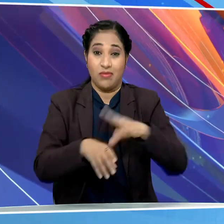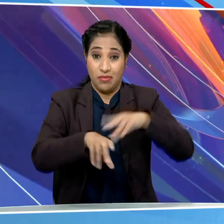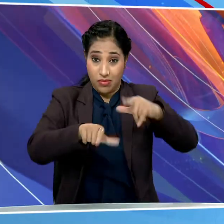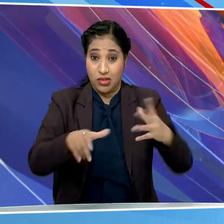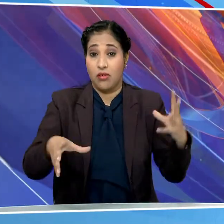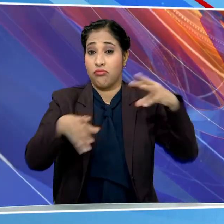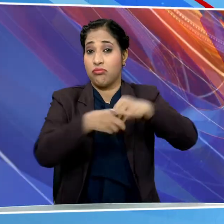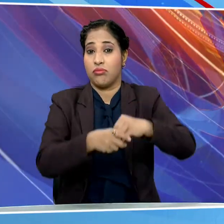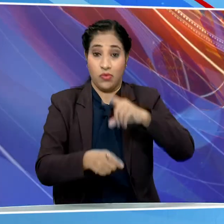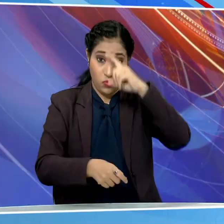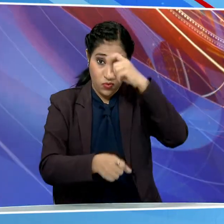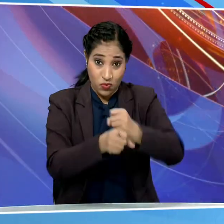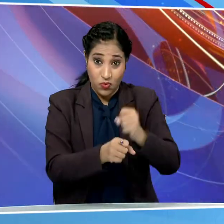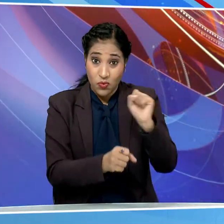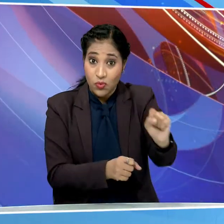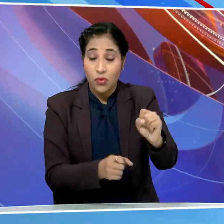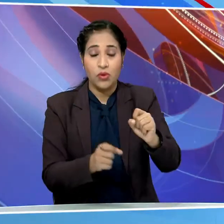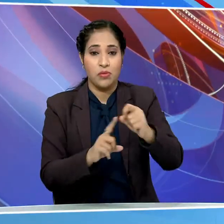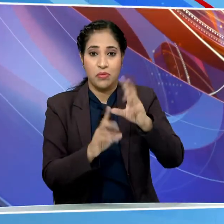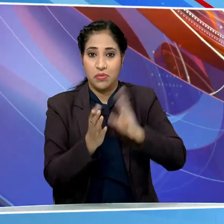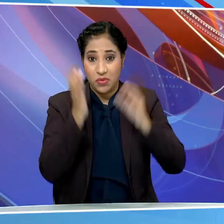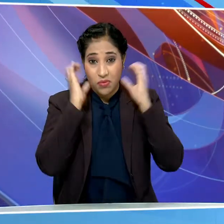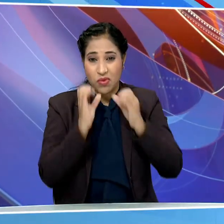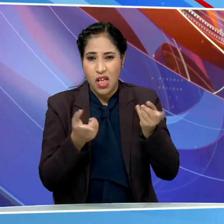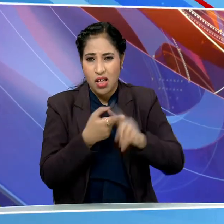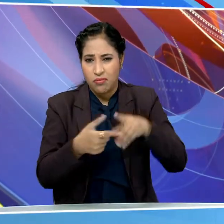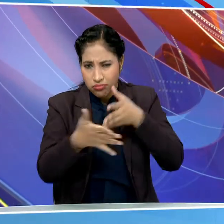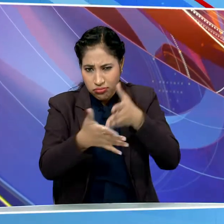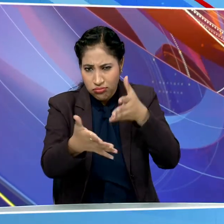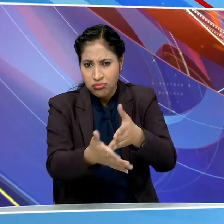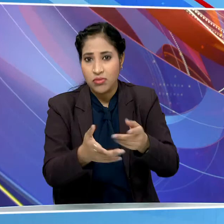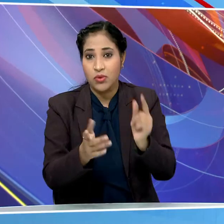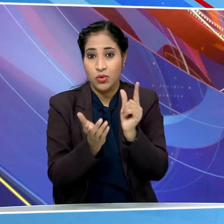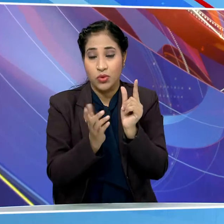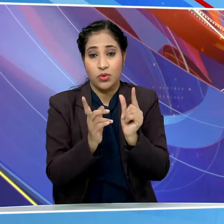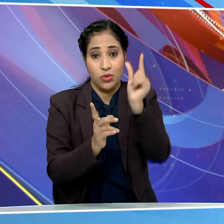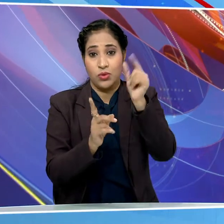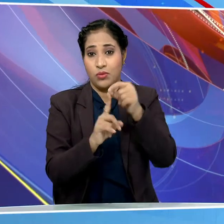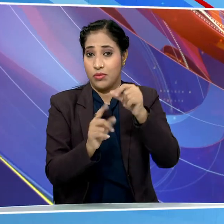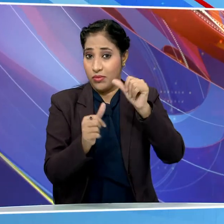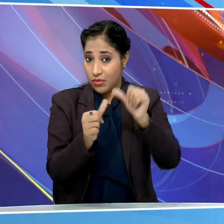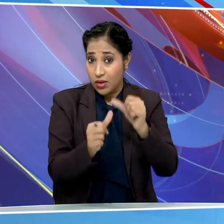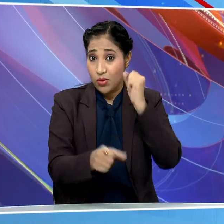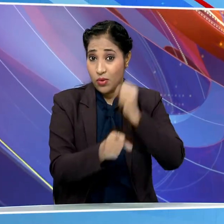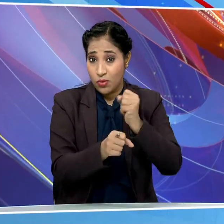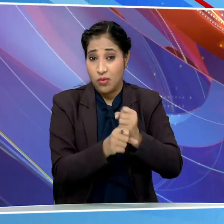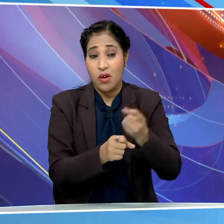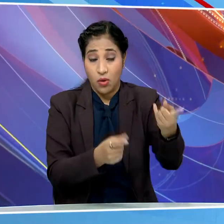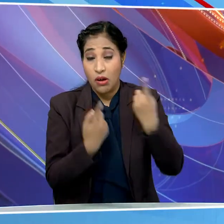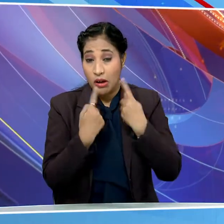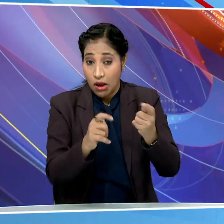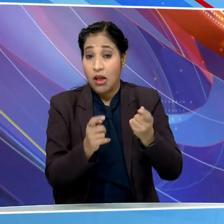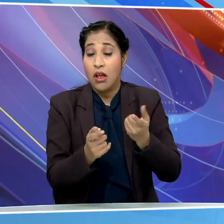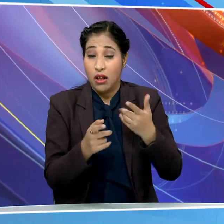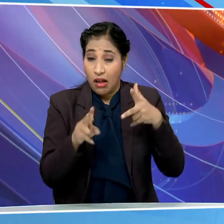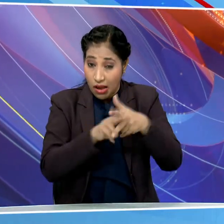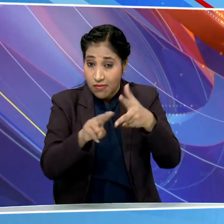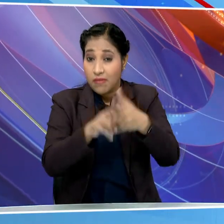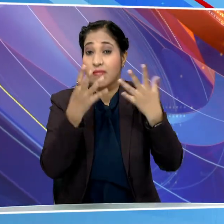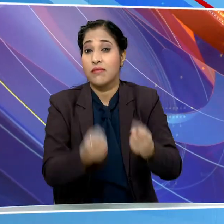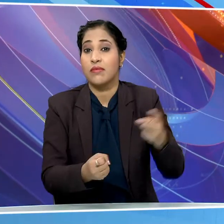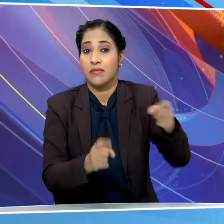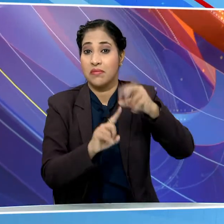और पीएम मोदी ने गुजरात के विकास में रोड़े अटकाने के तत्कालीन यूपीए सरकार के प्रयासों का भी जिक्र किया। पीएम ने कहा